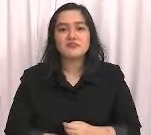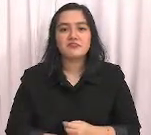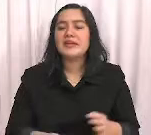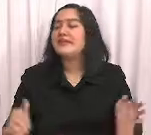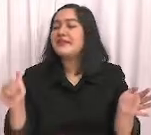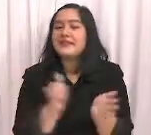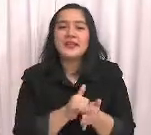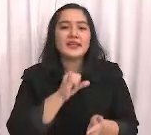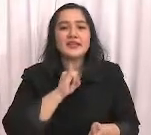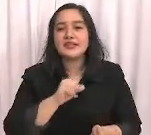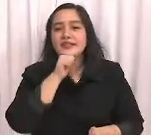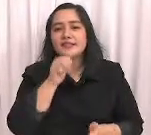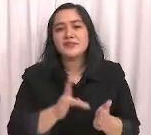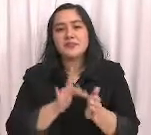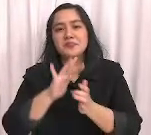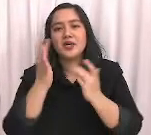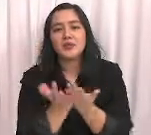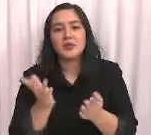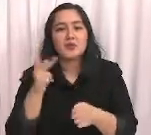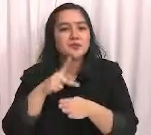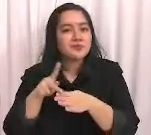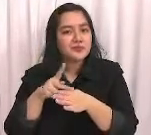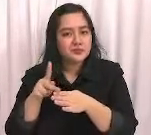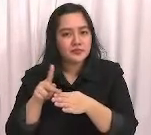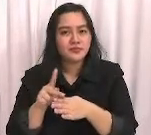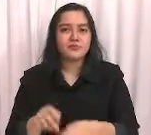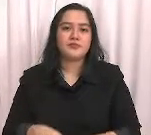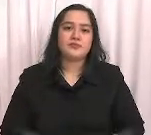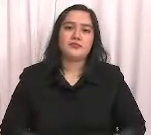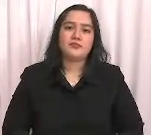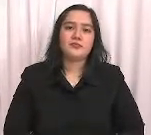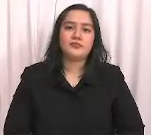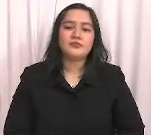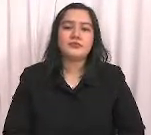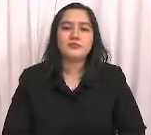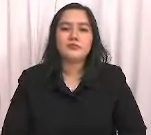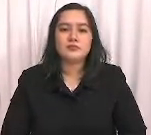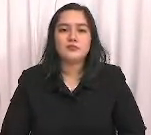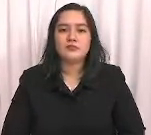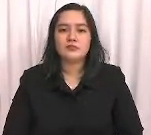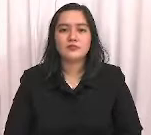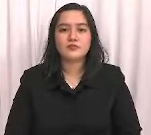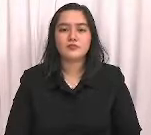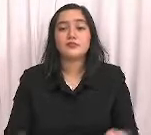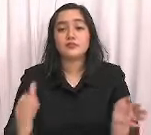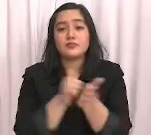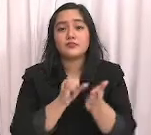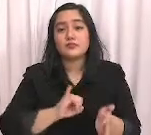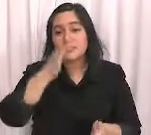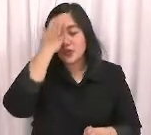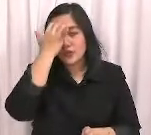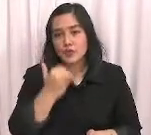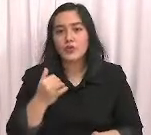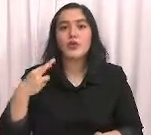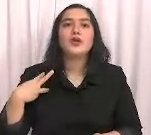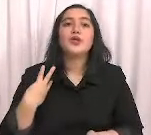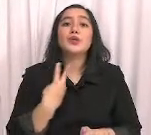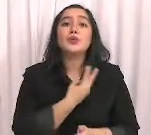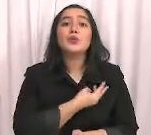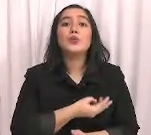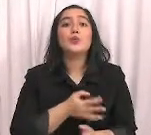unbiblical. Yeah. No? Unbiblical. Okay? Now, kaya ini-emphasize kong mabuti ang